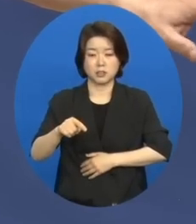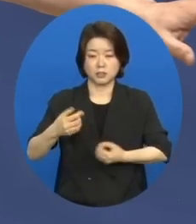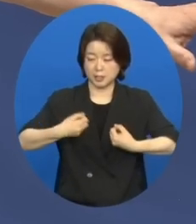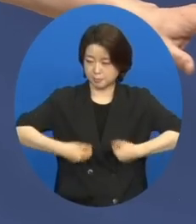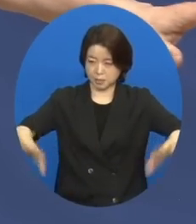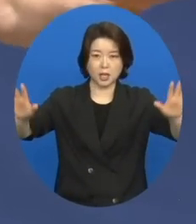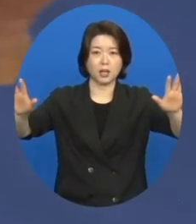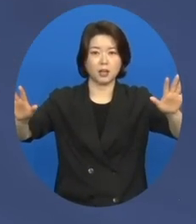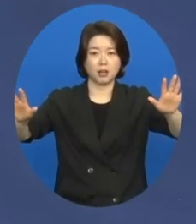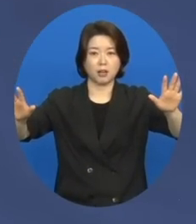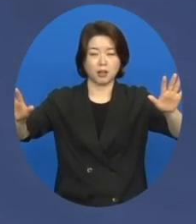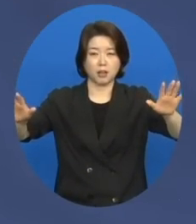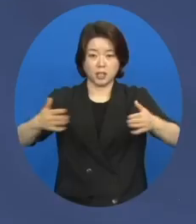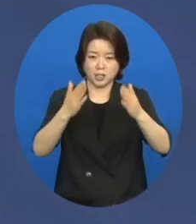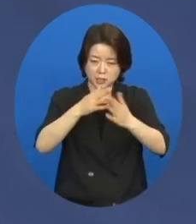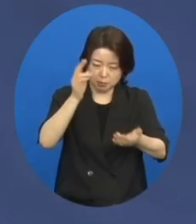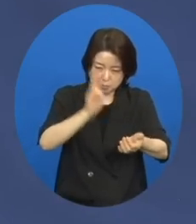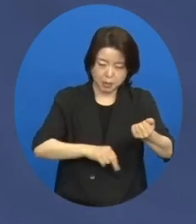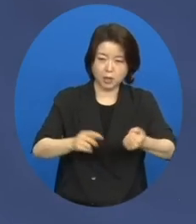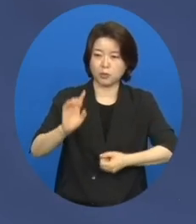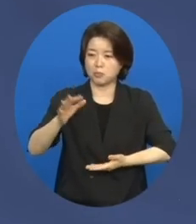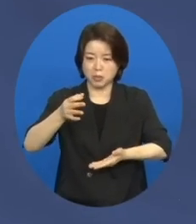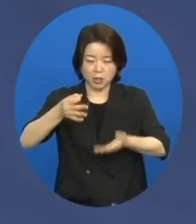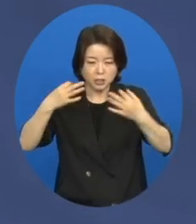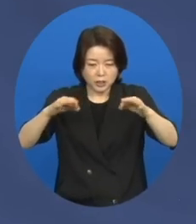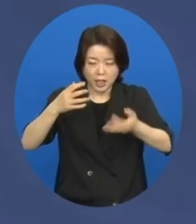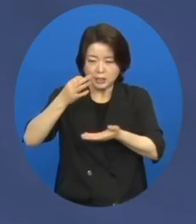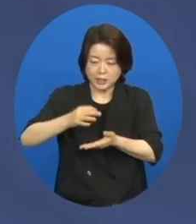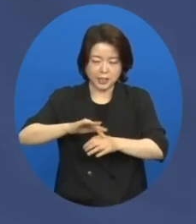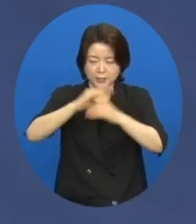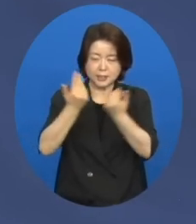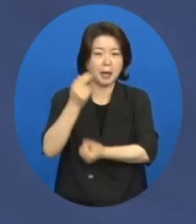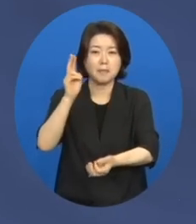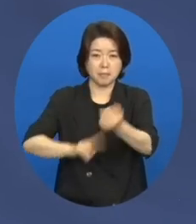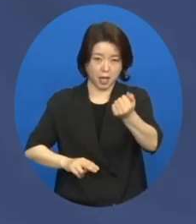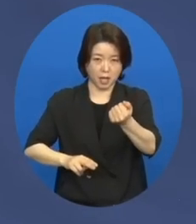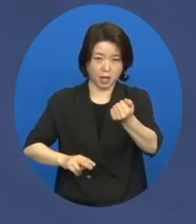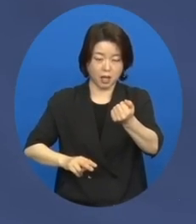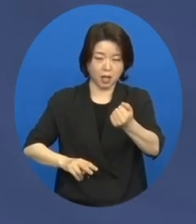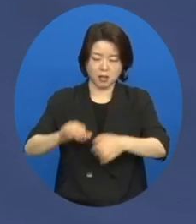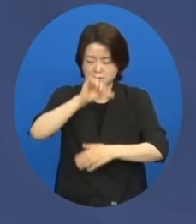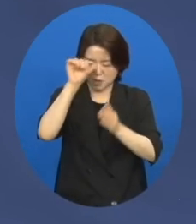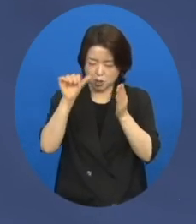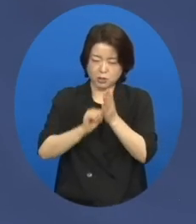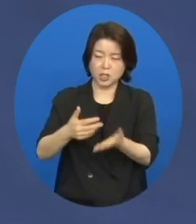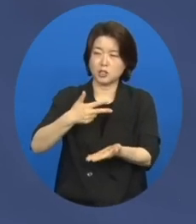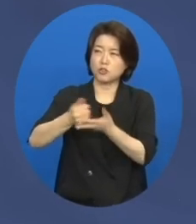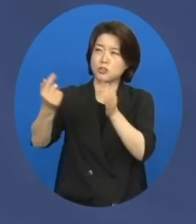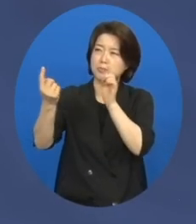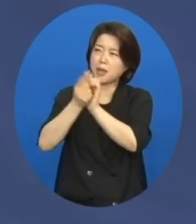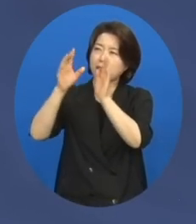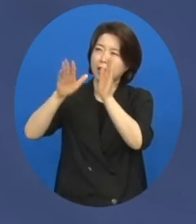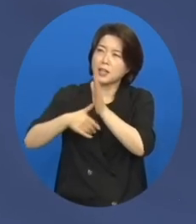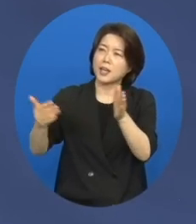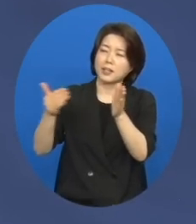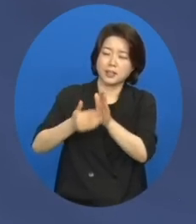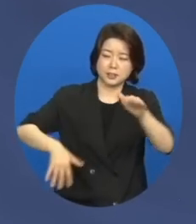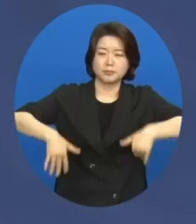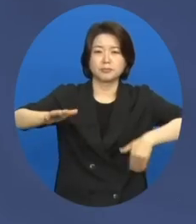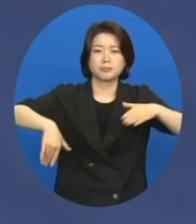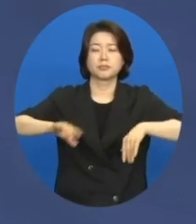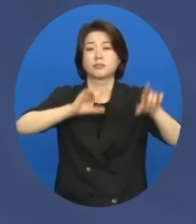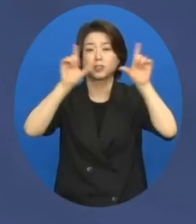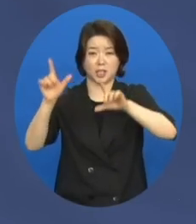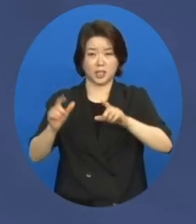털고 들어와야 될 뿐만 아니라 평생 살아가는 날 동안 주님 만날 때까지 무소유로 살아야 돼요. 그래야 이게 뭐